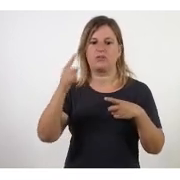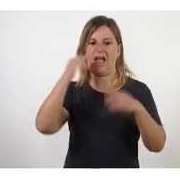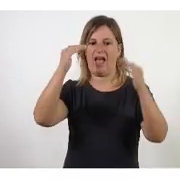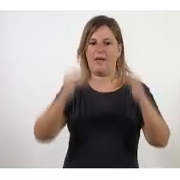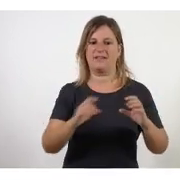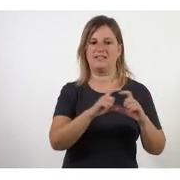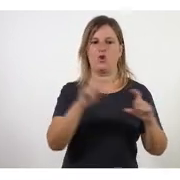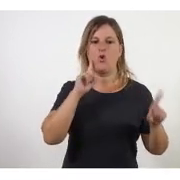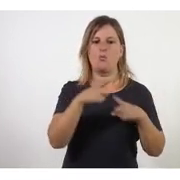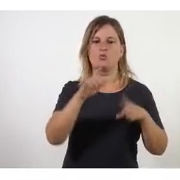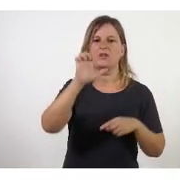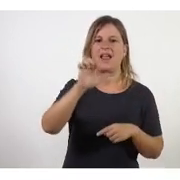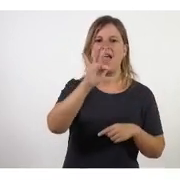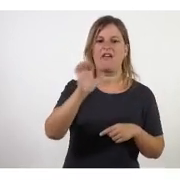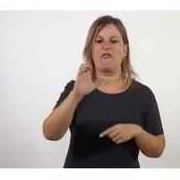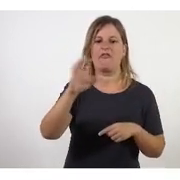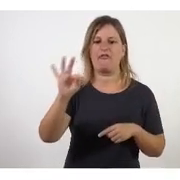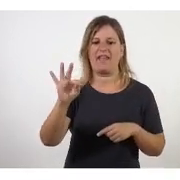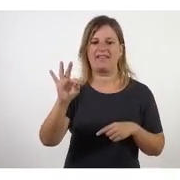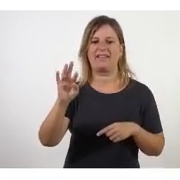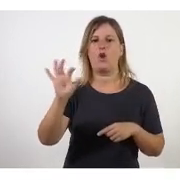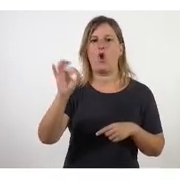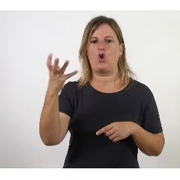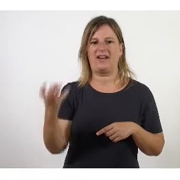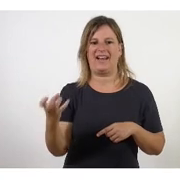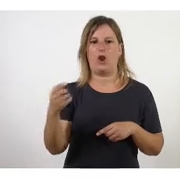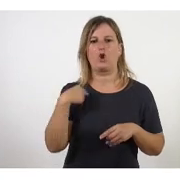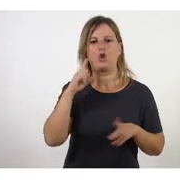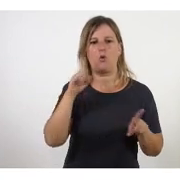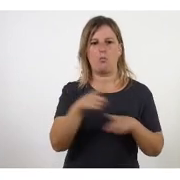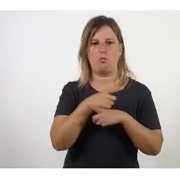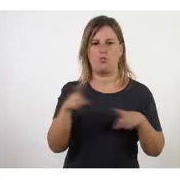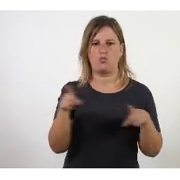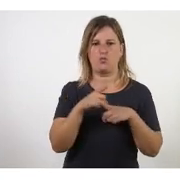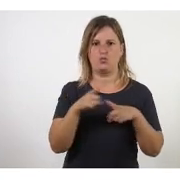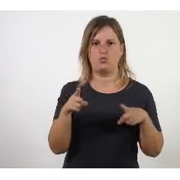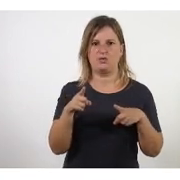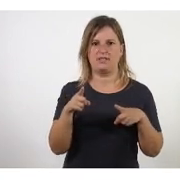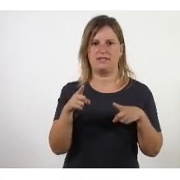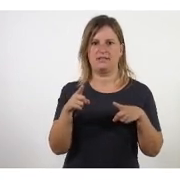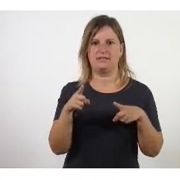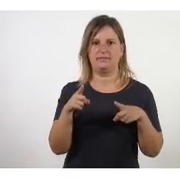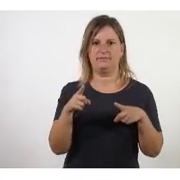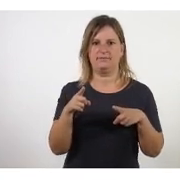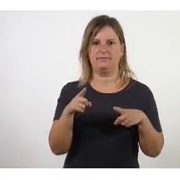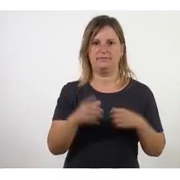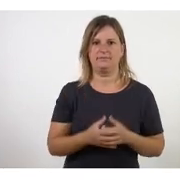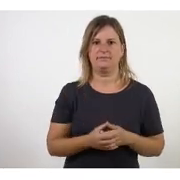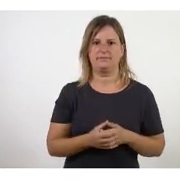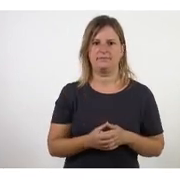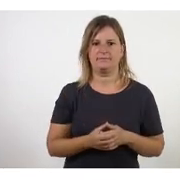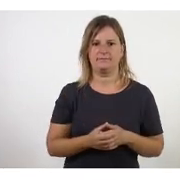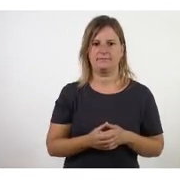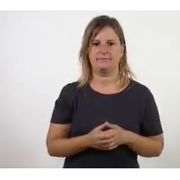en el meu iPhone. Anem a Music. El que heu de tenir en compte quan feu servir Music és